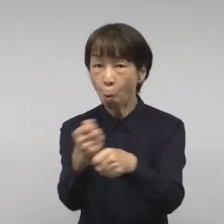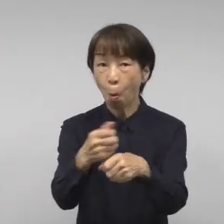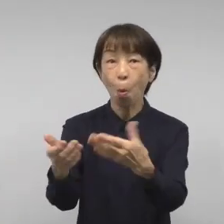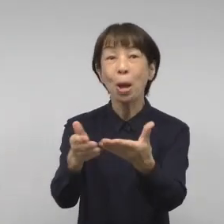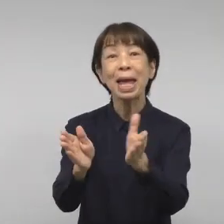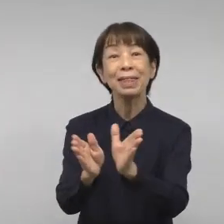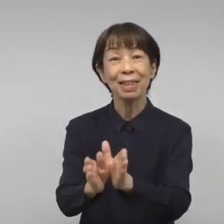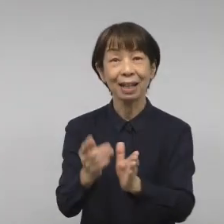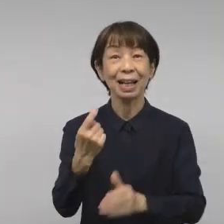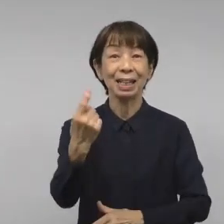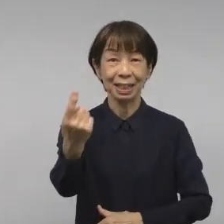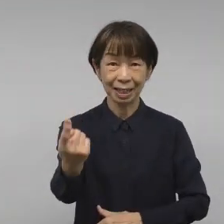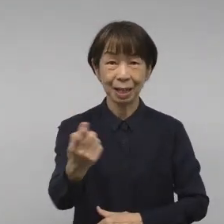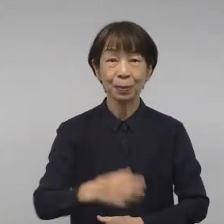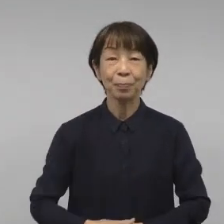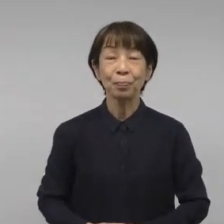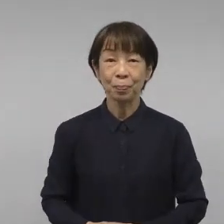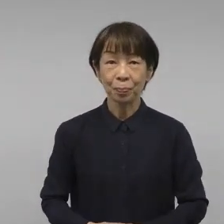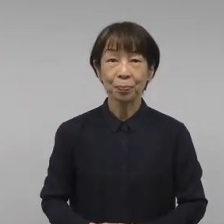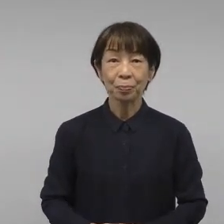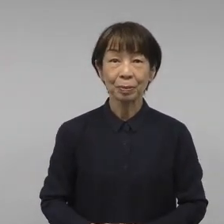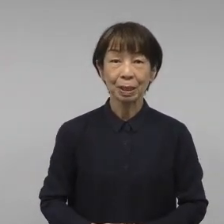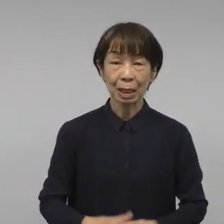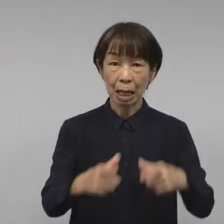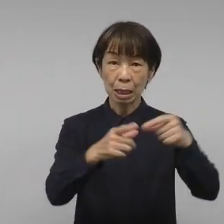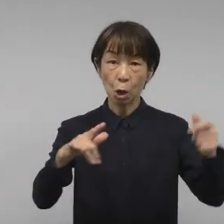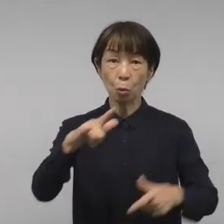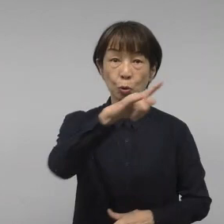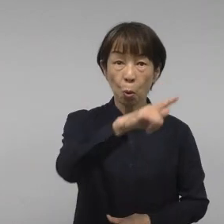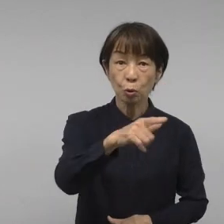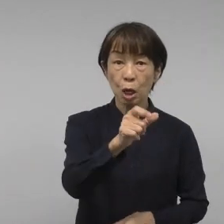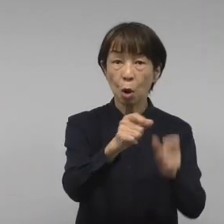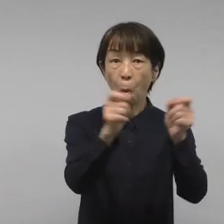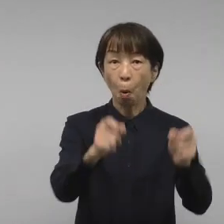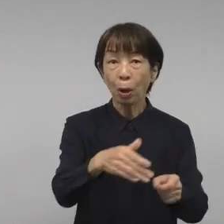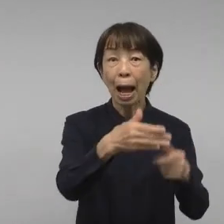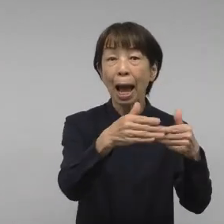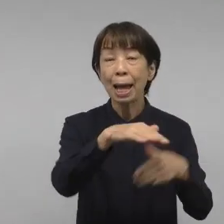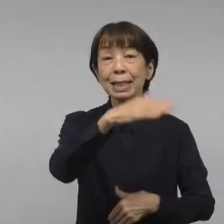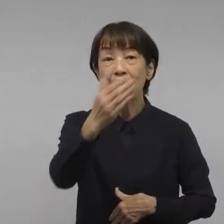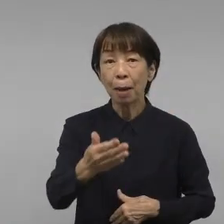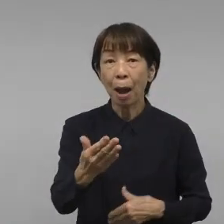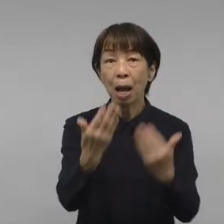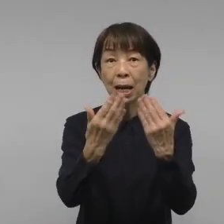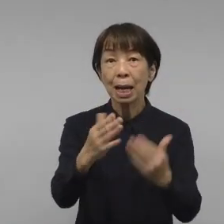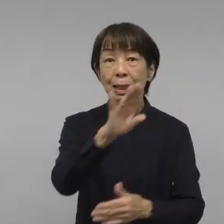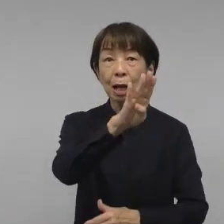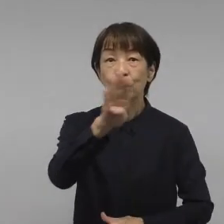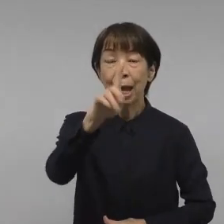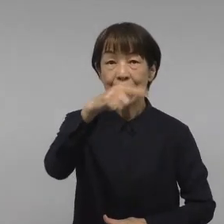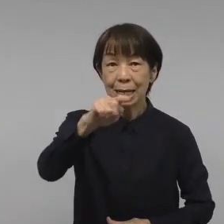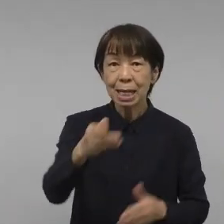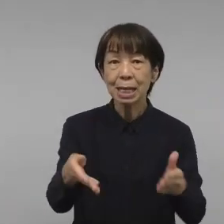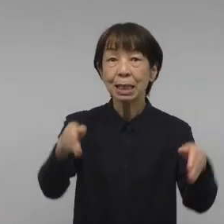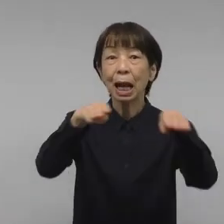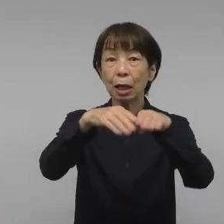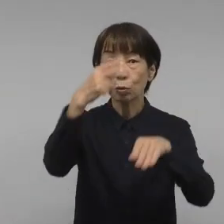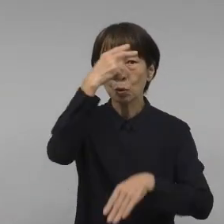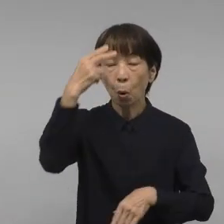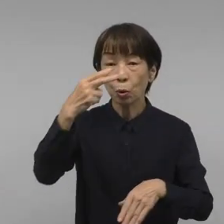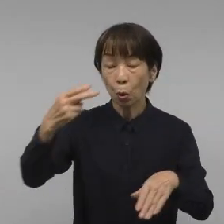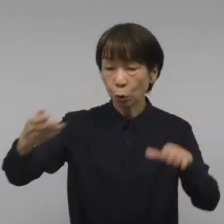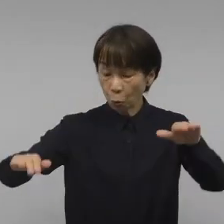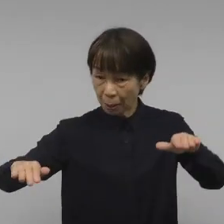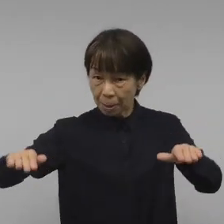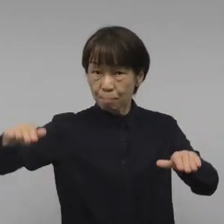っているということで、日本航空や岡山学芸館を大幅に上回るようなですね、大応